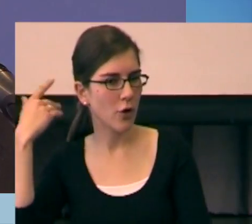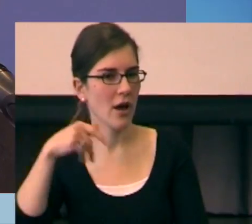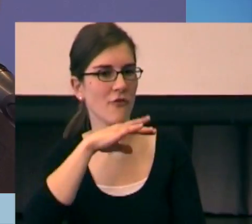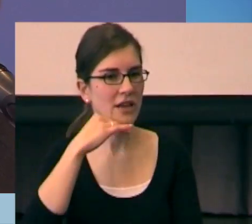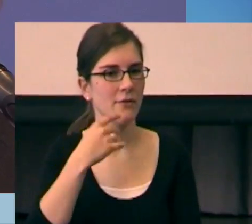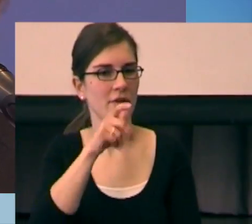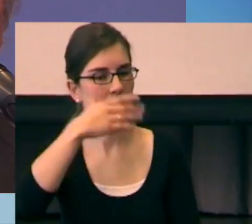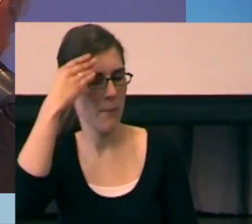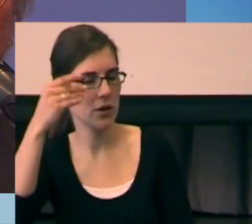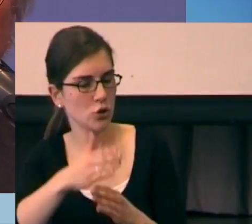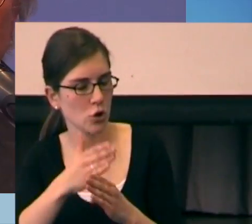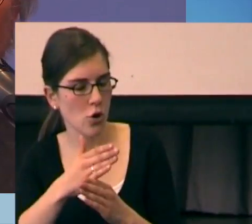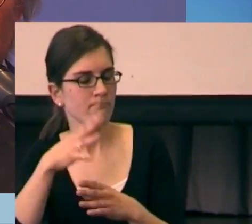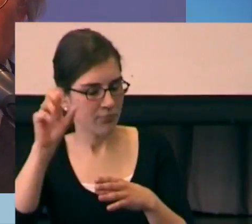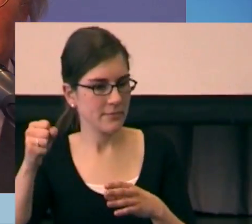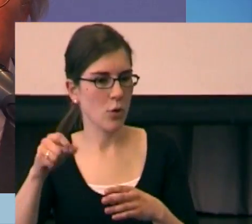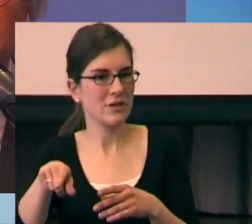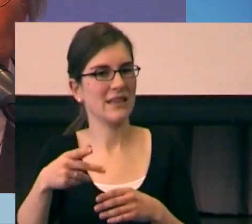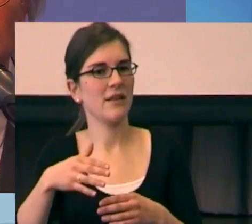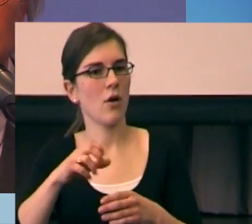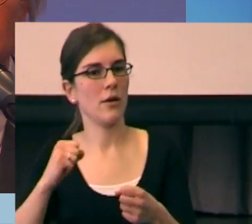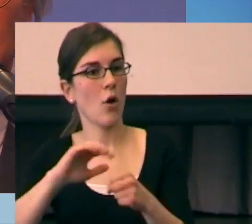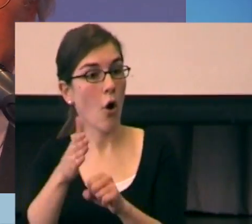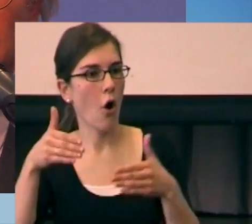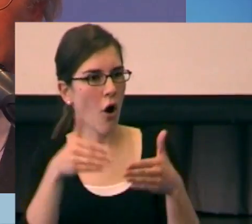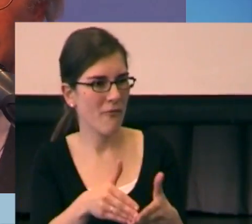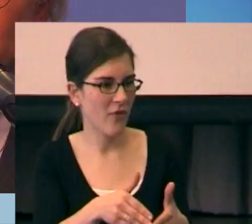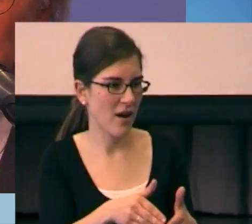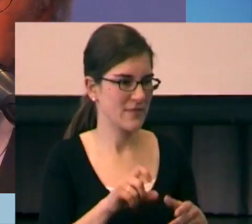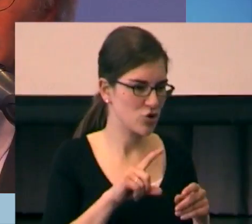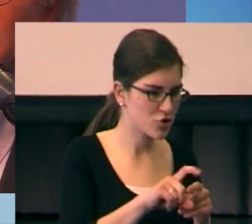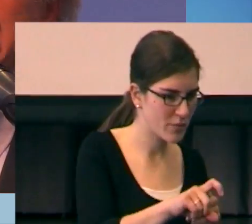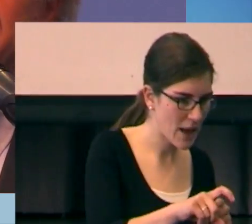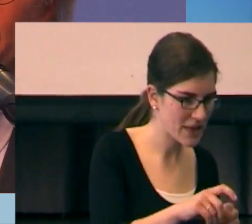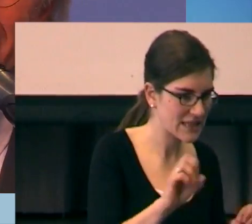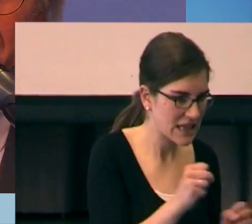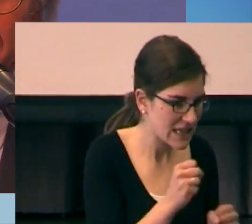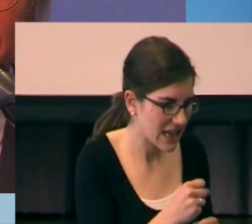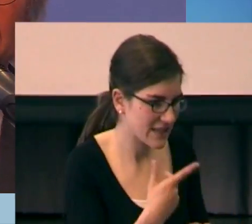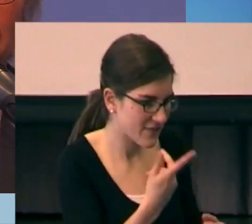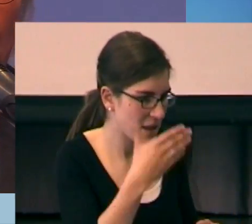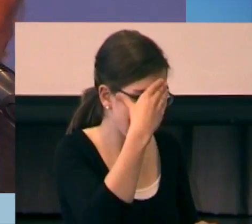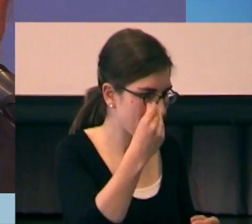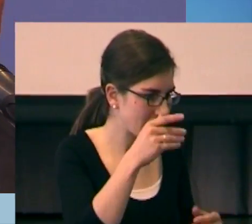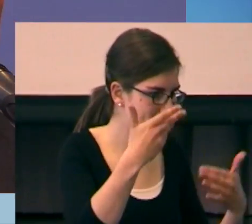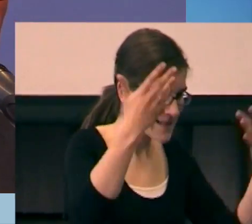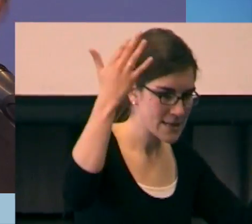nachgewiesen werden in Vergewaltigungsopfern. Und man hat versucht, dem Scheidensekret männliche